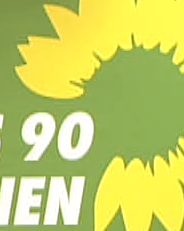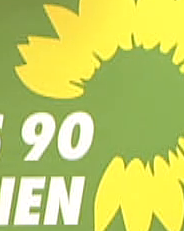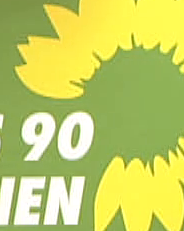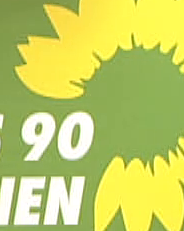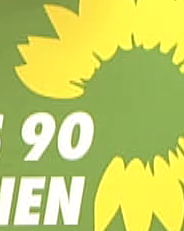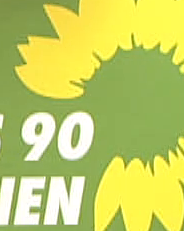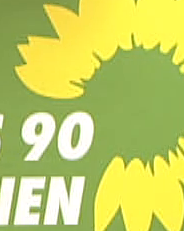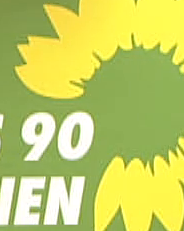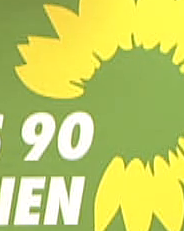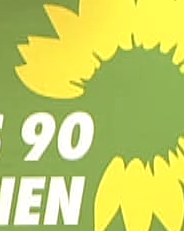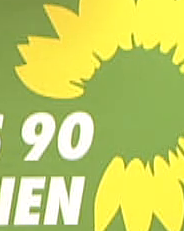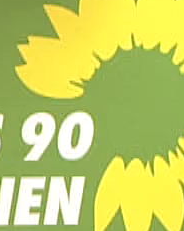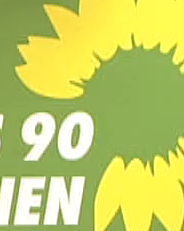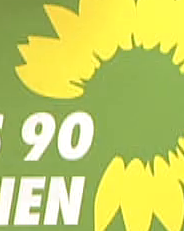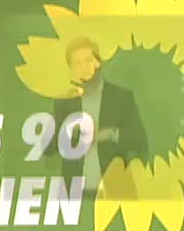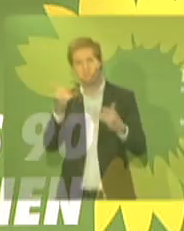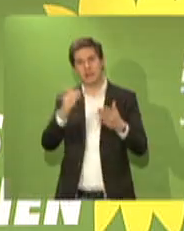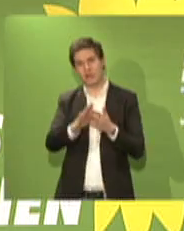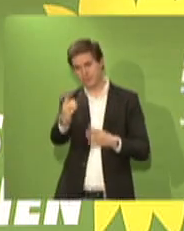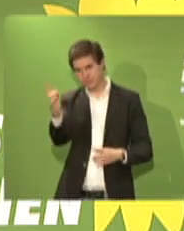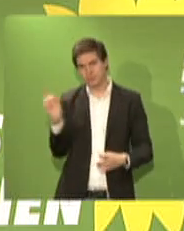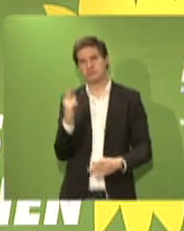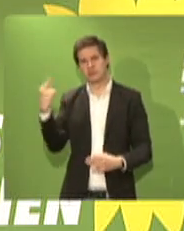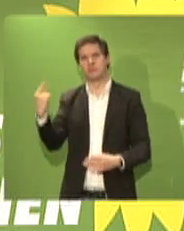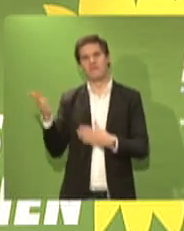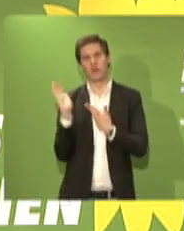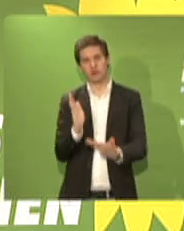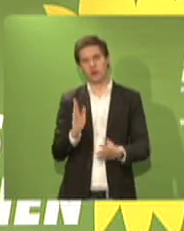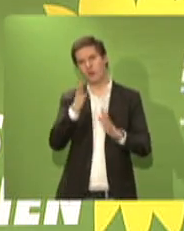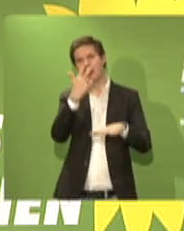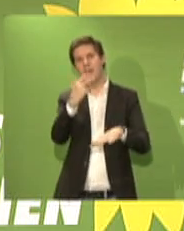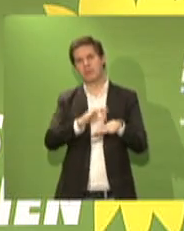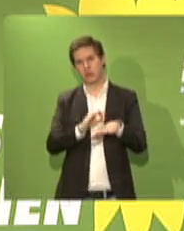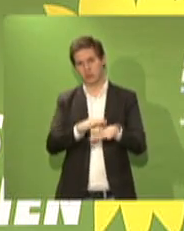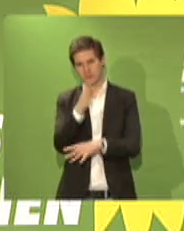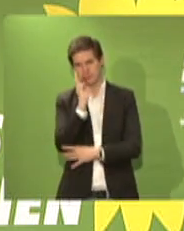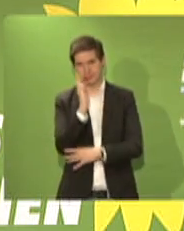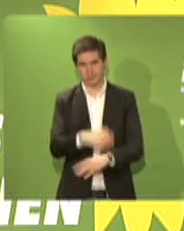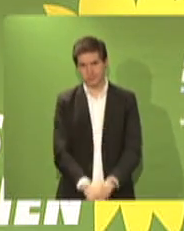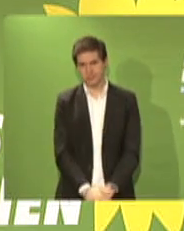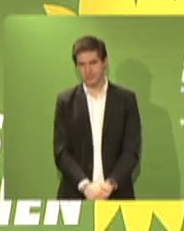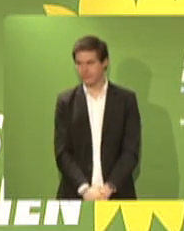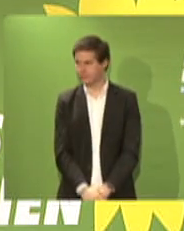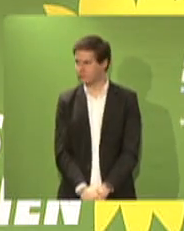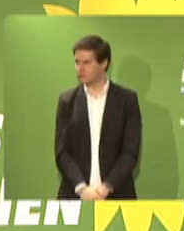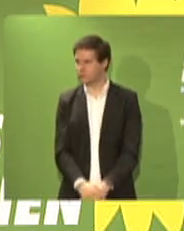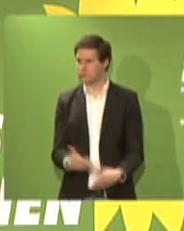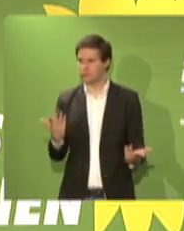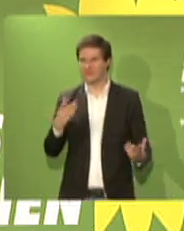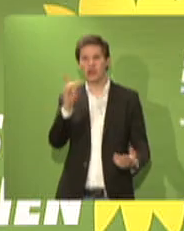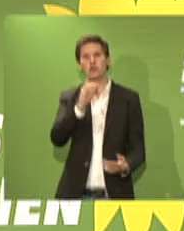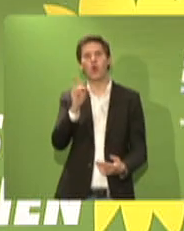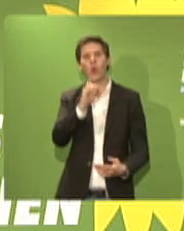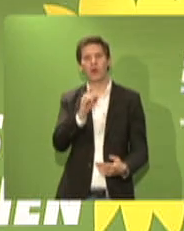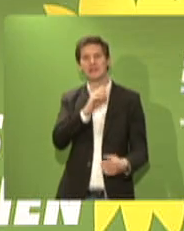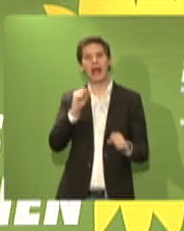Eisenmenger nach vorne, um sich vorzustellen. Du hast 3 Minuten Zeit. Wo ist sie? Die Doris